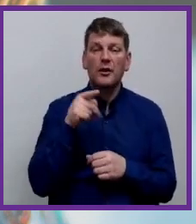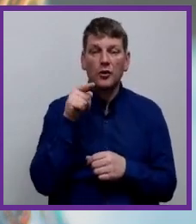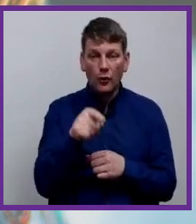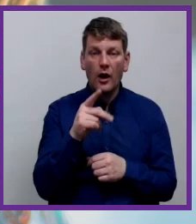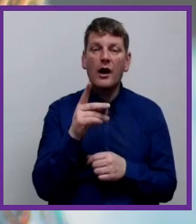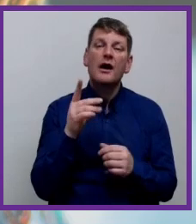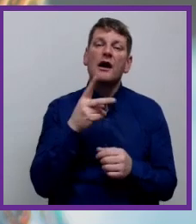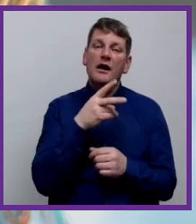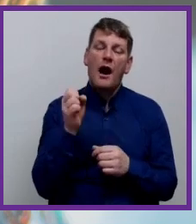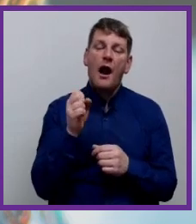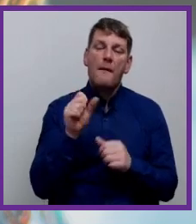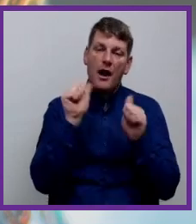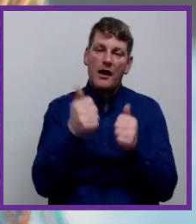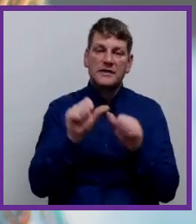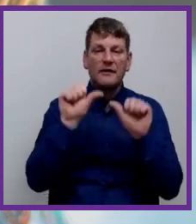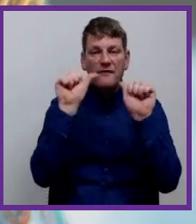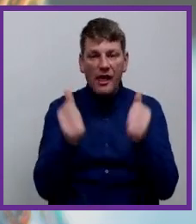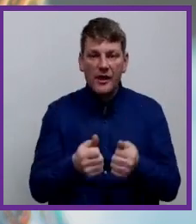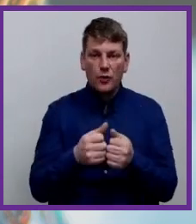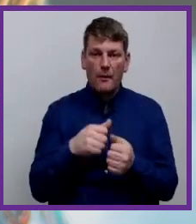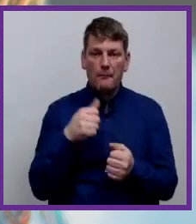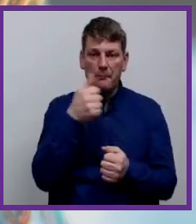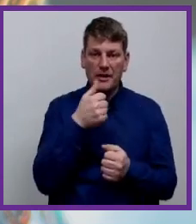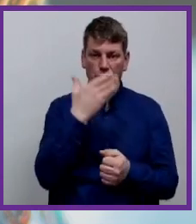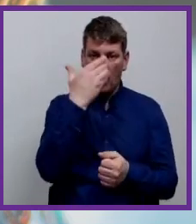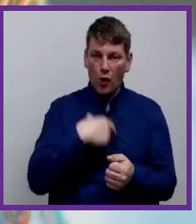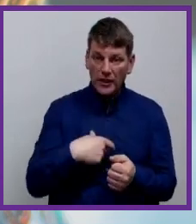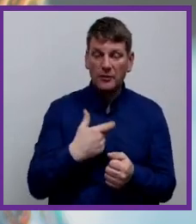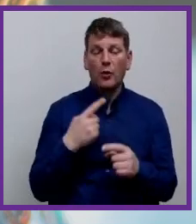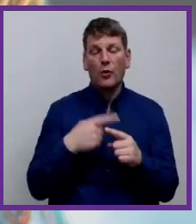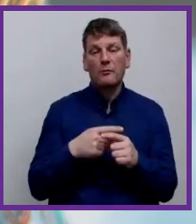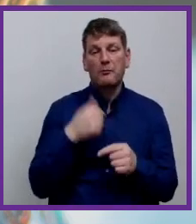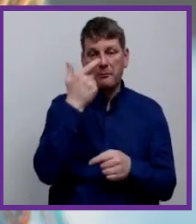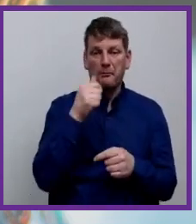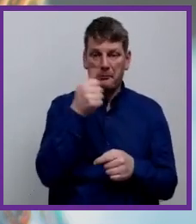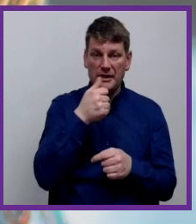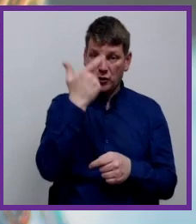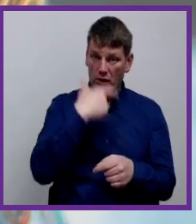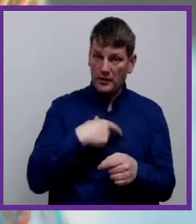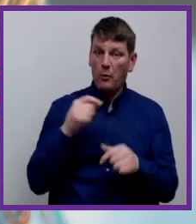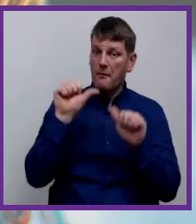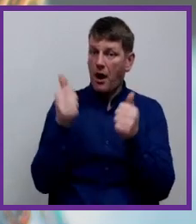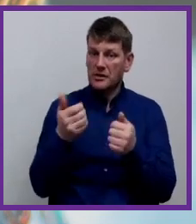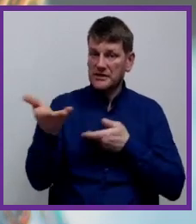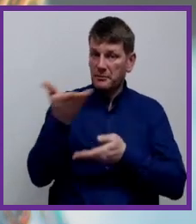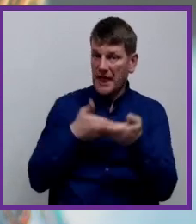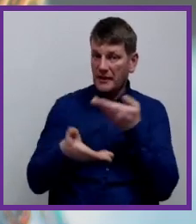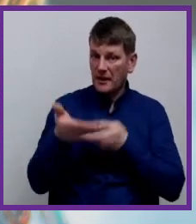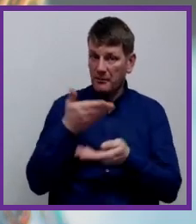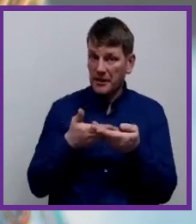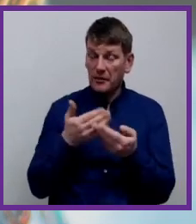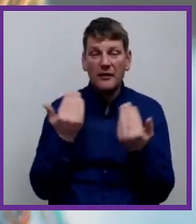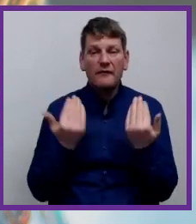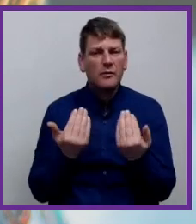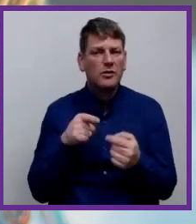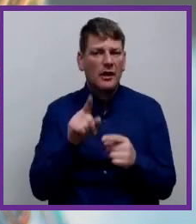veido personību un kāda ir šī personības un mākslas miedarbība. Un varbūt arī